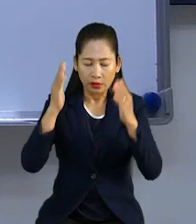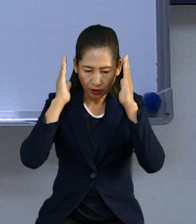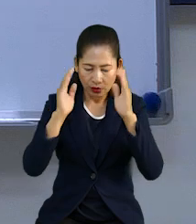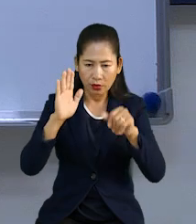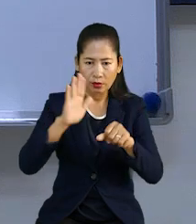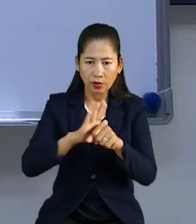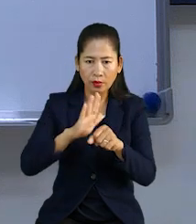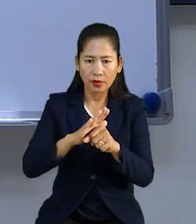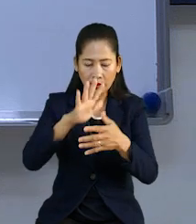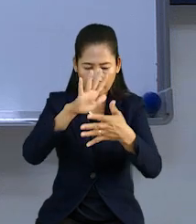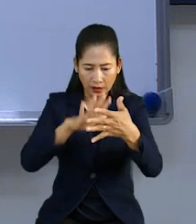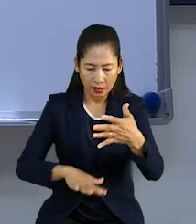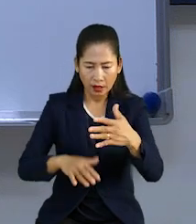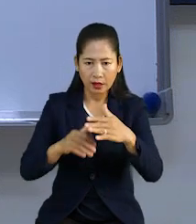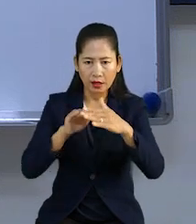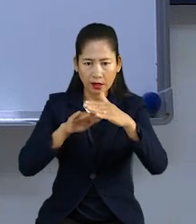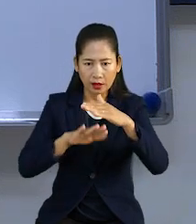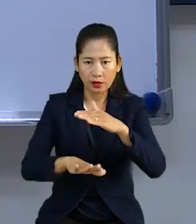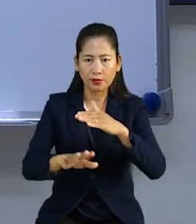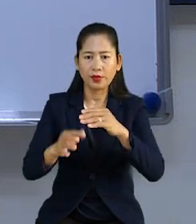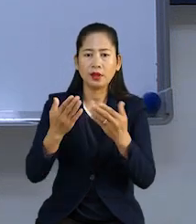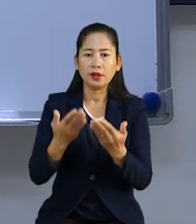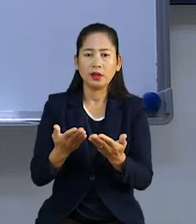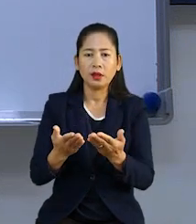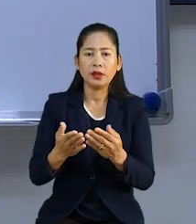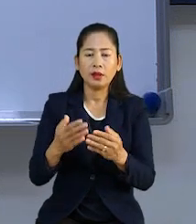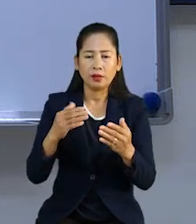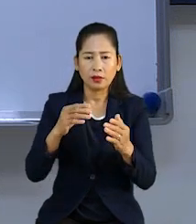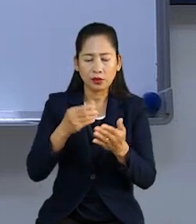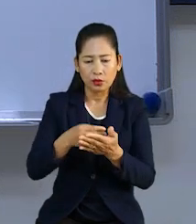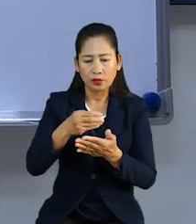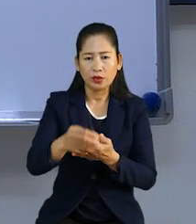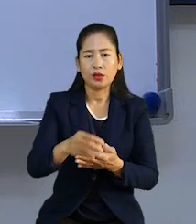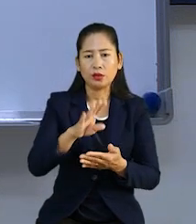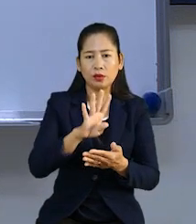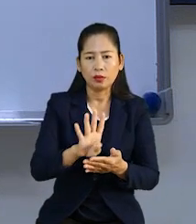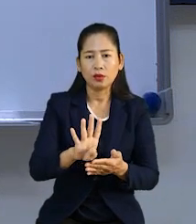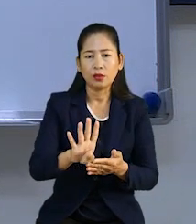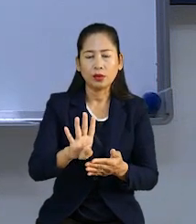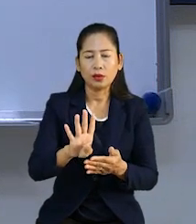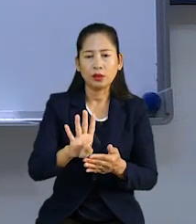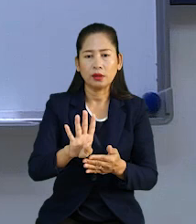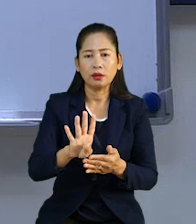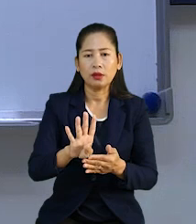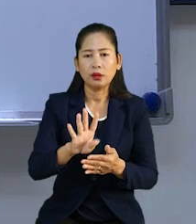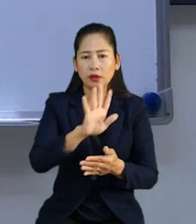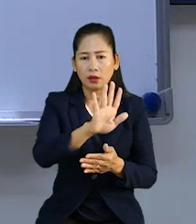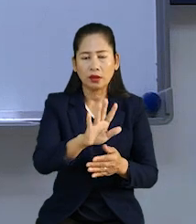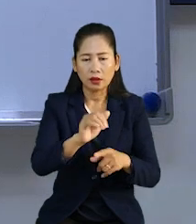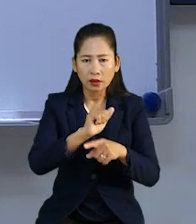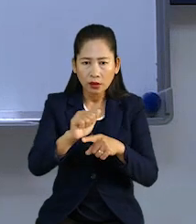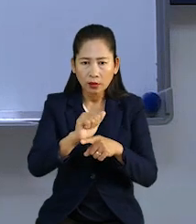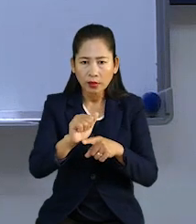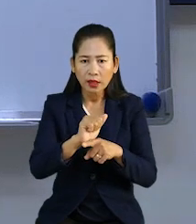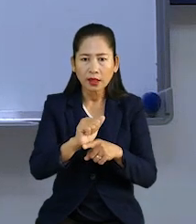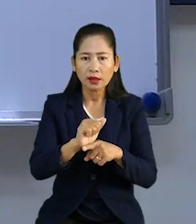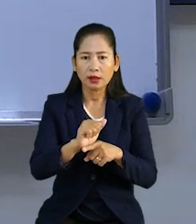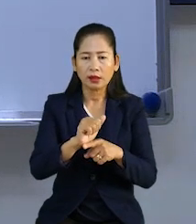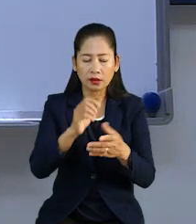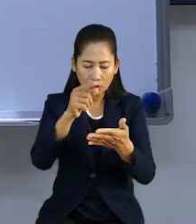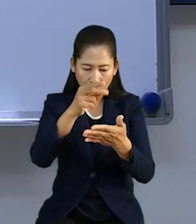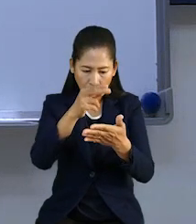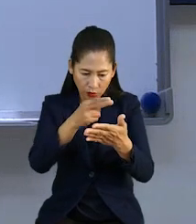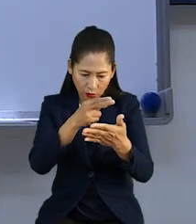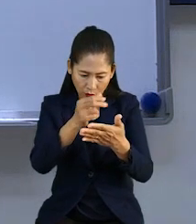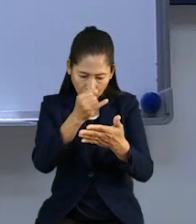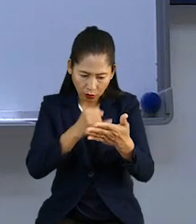Chỗ bỏng pinh tà ràng kháng kào. Chà, ní. Miên tùm tình chùm nôn bốn. chẳng xong con thua lùng hạt này mốc, đòi con cu